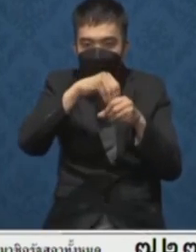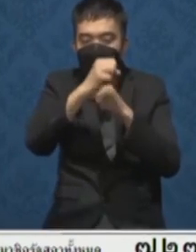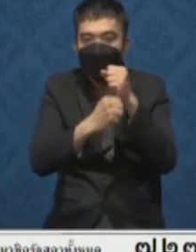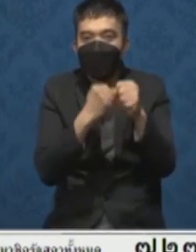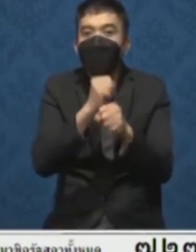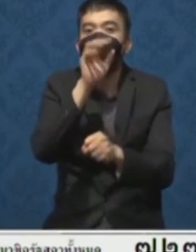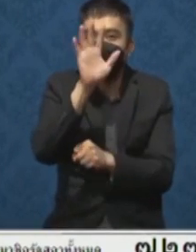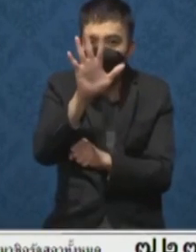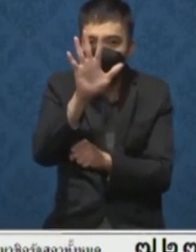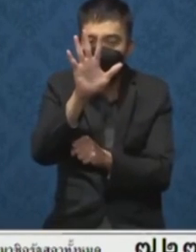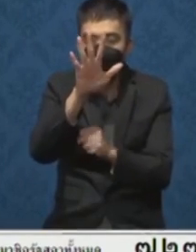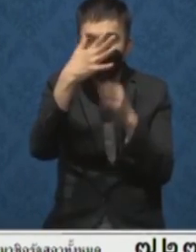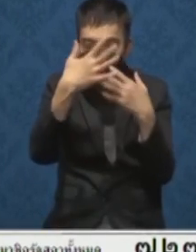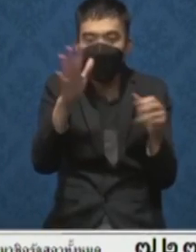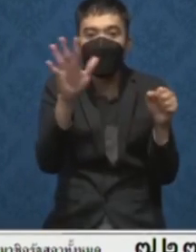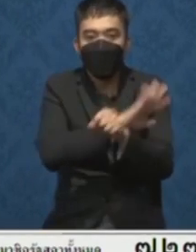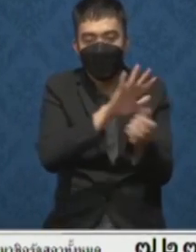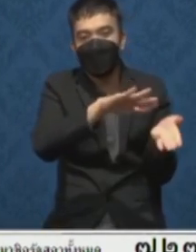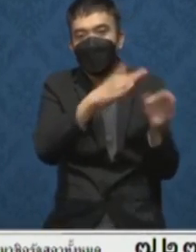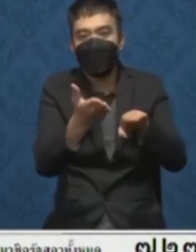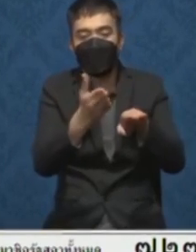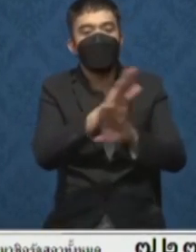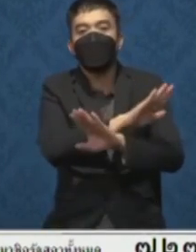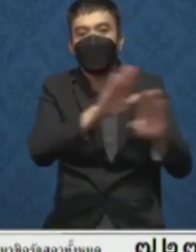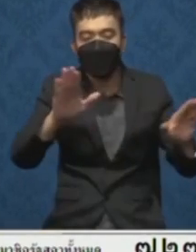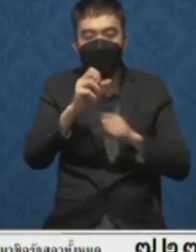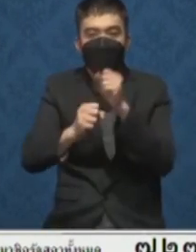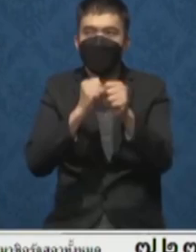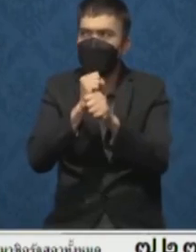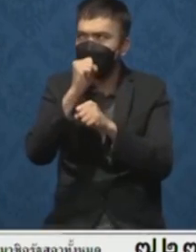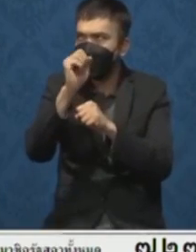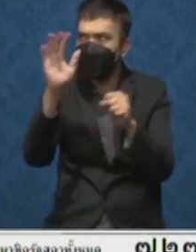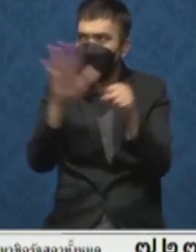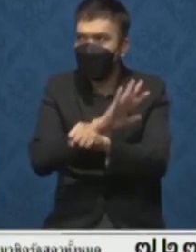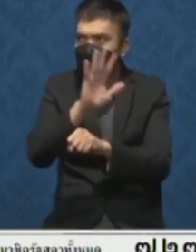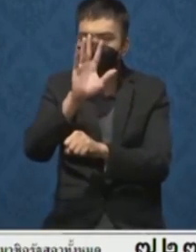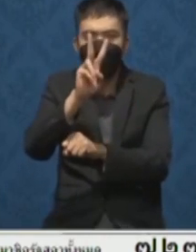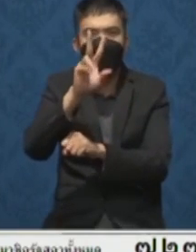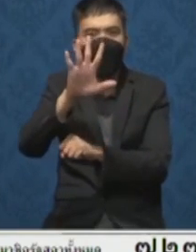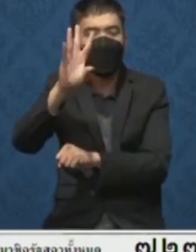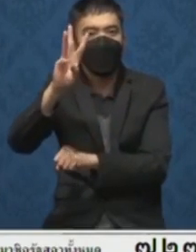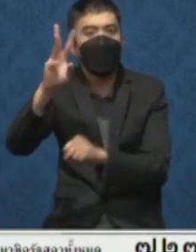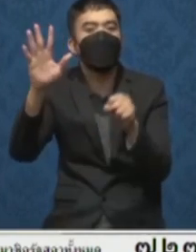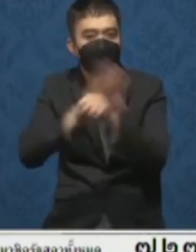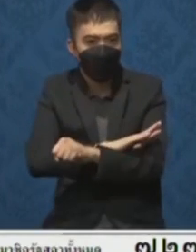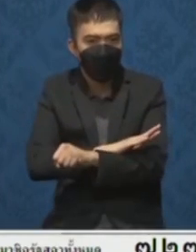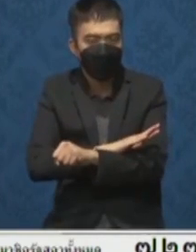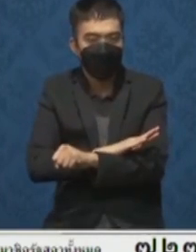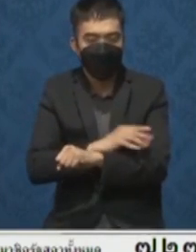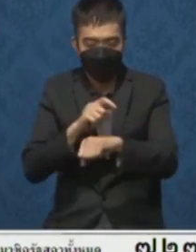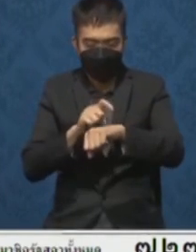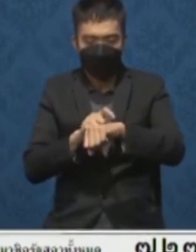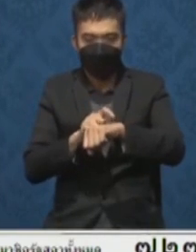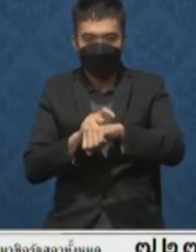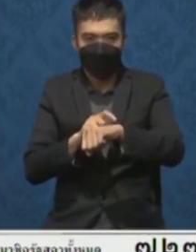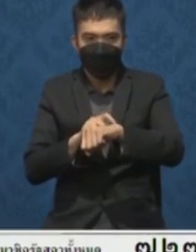ก็จะมีการยปไปภายในปี 2,566เพาฉนั้นด้ความครบเขาต้มัธานไม่อยากจะใช้เวลา